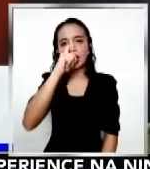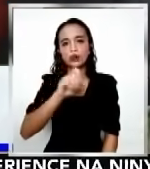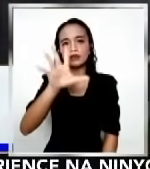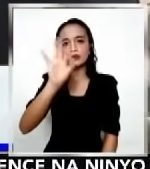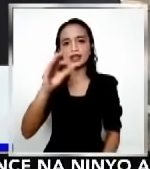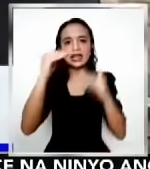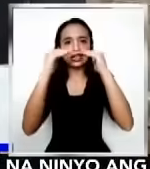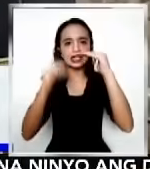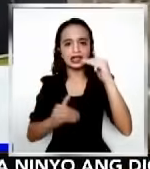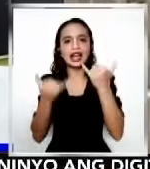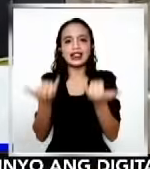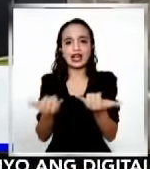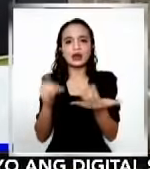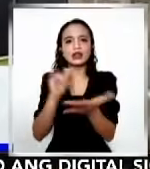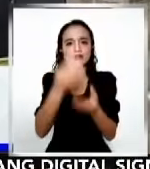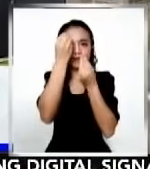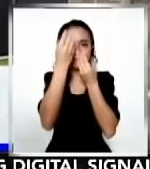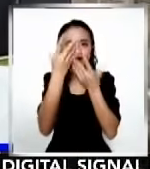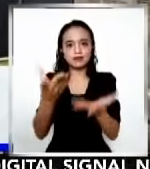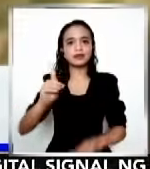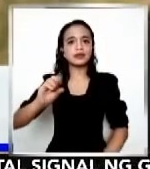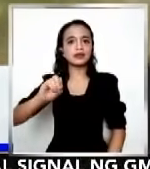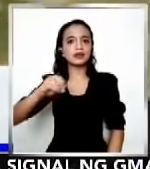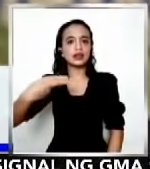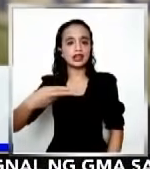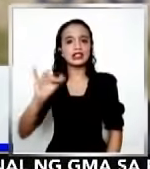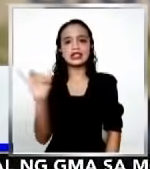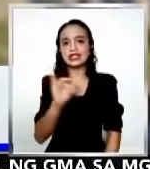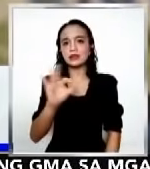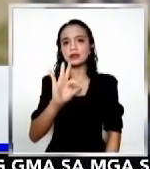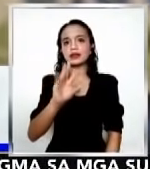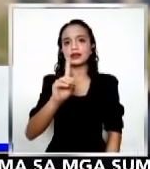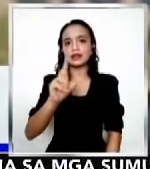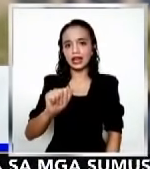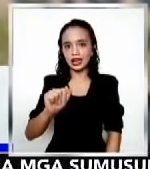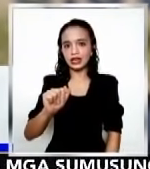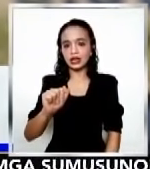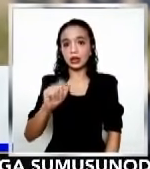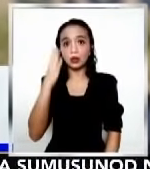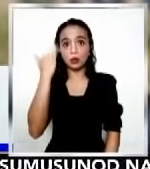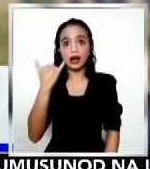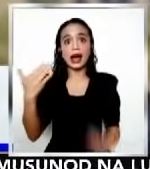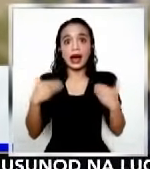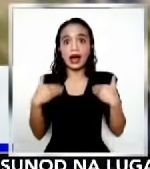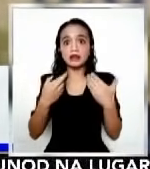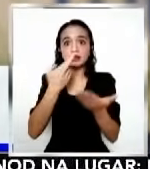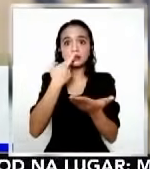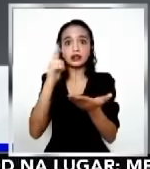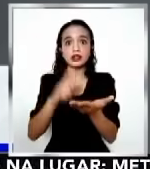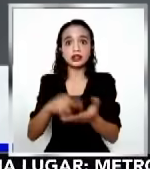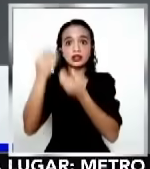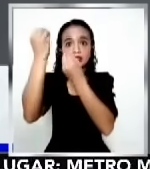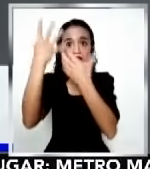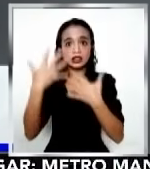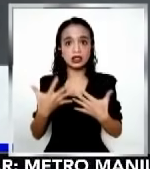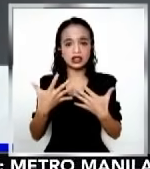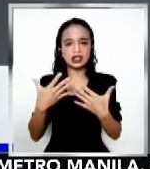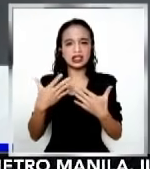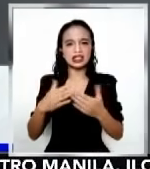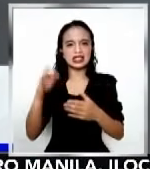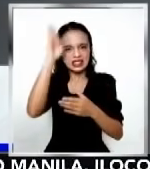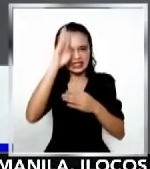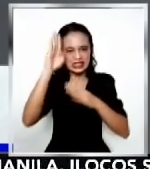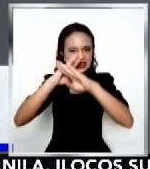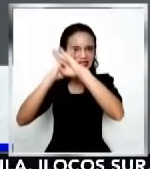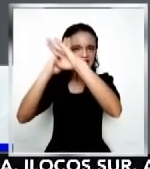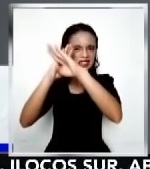ng Department of Health at ng Food and Drug Administration kasunod ng ulat ng mga naitalang brain blood clotting o pamumuo ng dugo